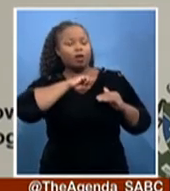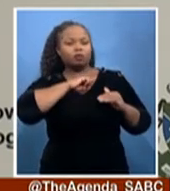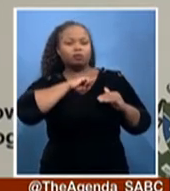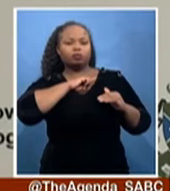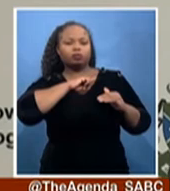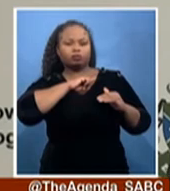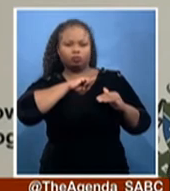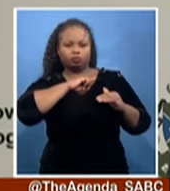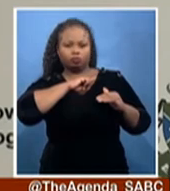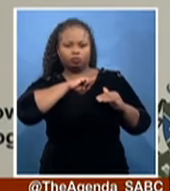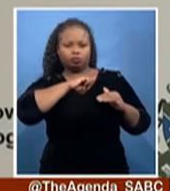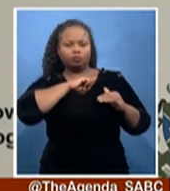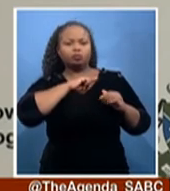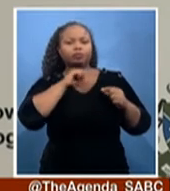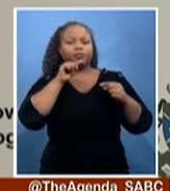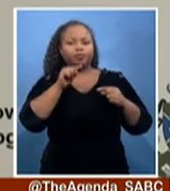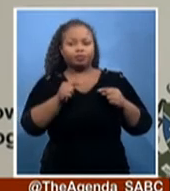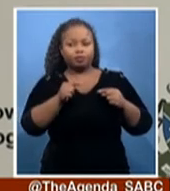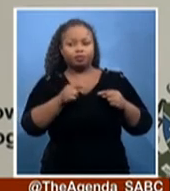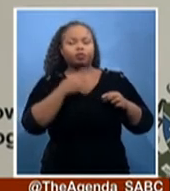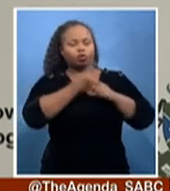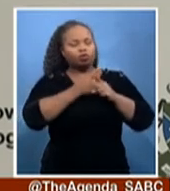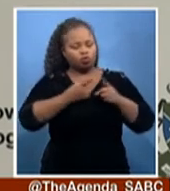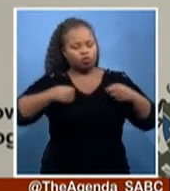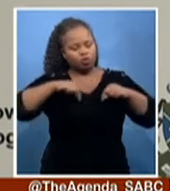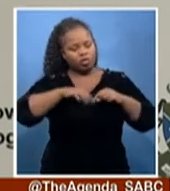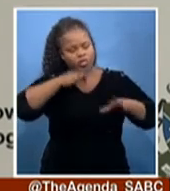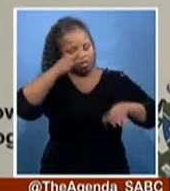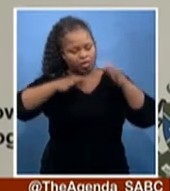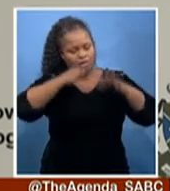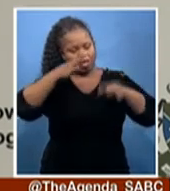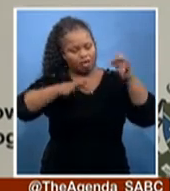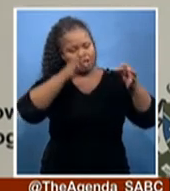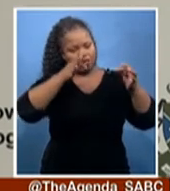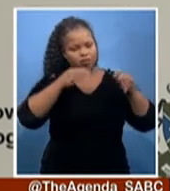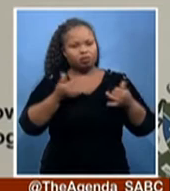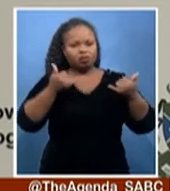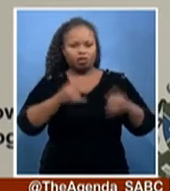mme ra feletsa re thanya lomapo lo tsebeng.